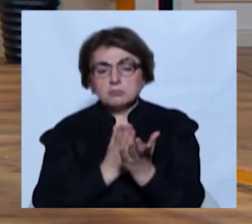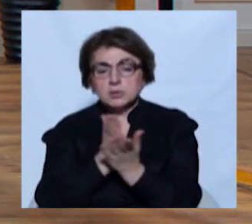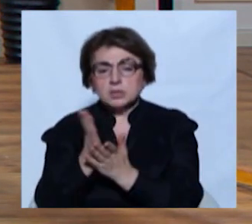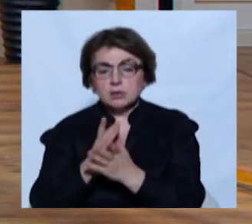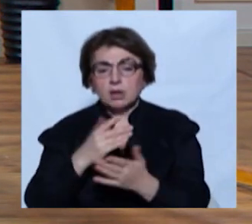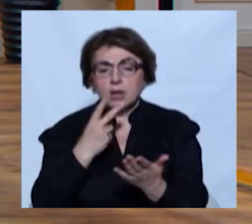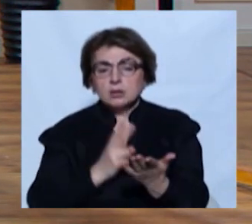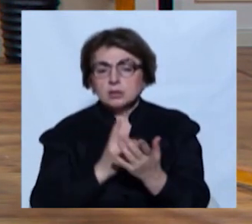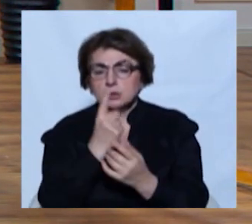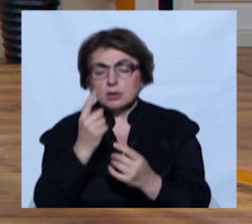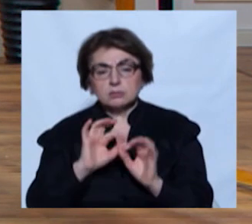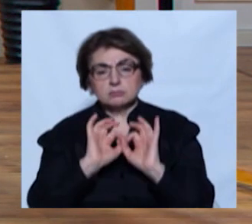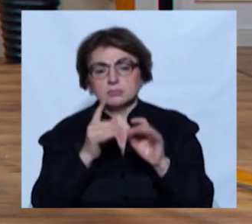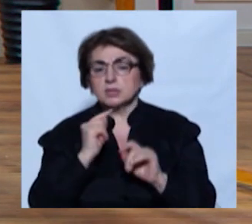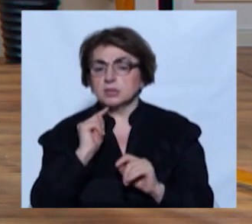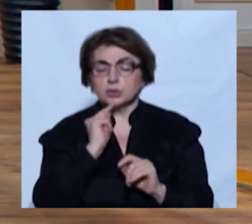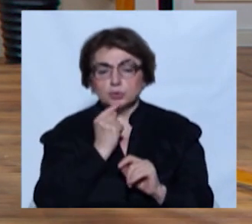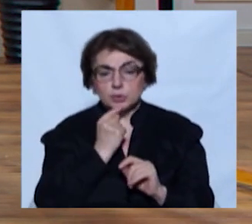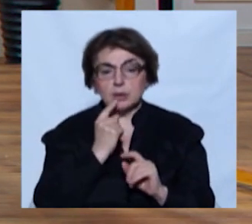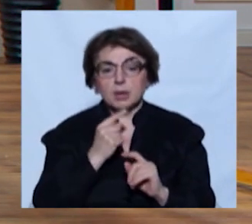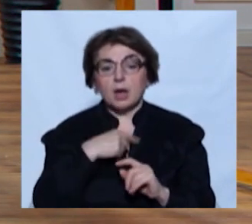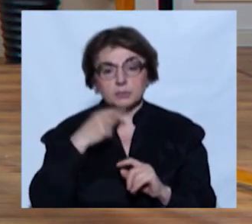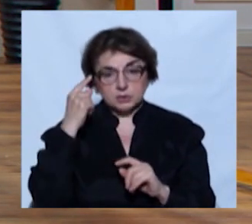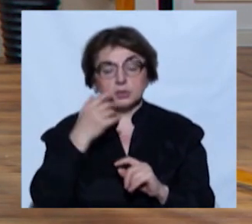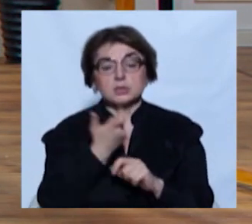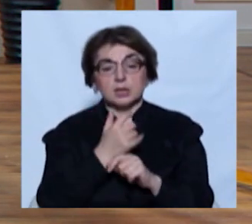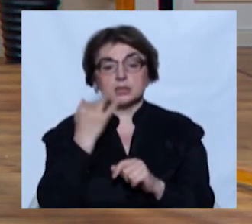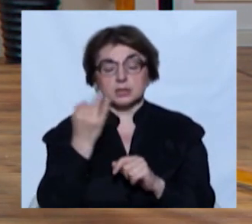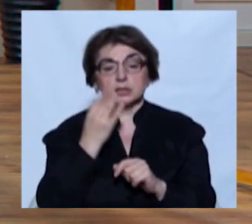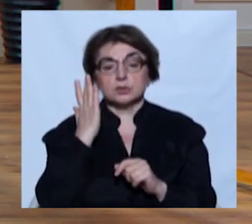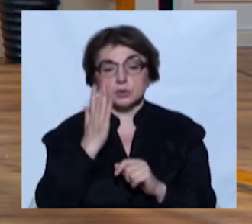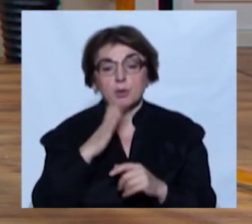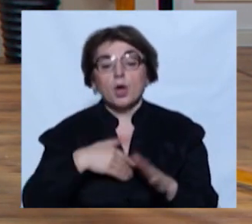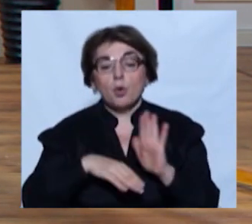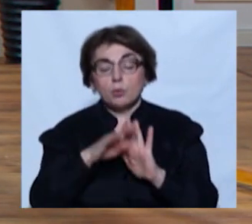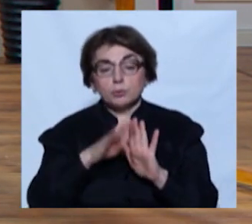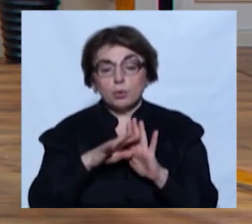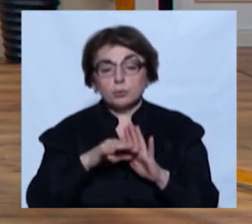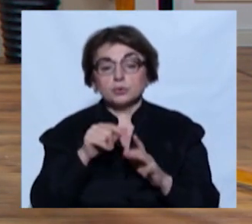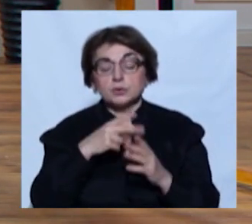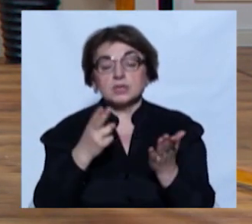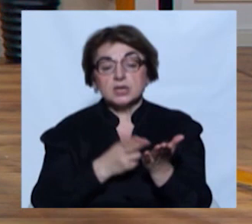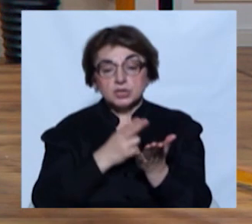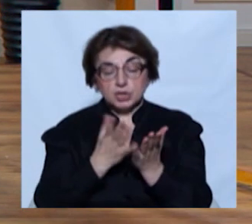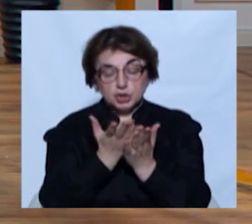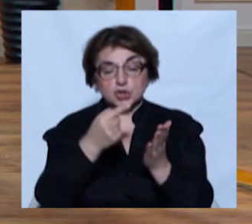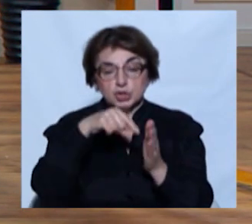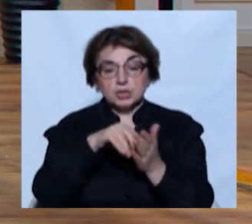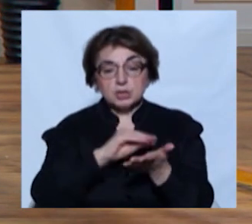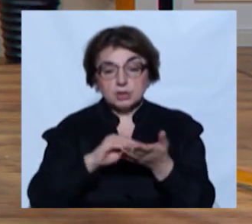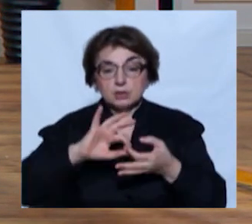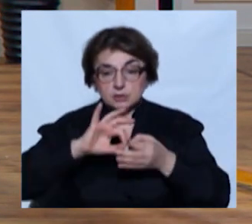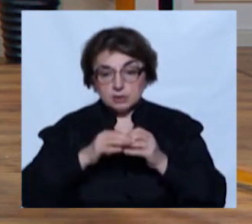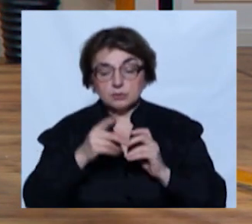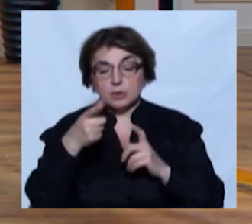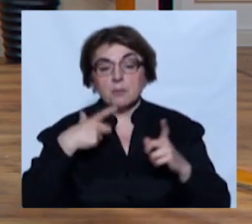დეტალურად გაცნობას. თქვენი ინტერესით ვფიქრობ, რომ ამიმართულებით იქნება და კიდევ უფრო დეტალურად ნახავთ თქვენ სახელმძღვანელოებში და ასევე თქვენ